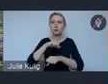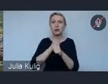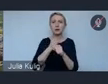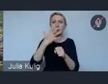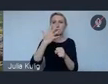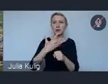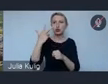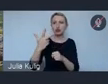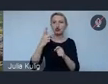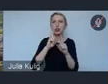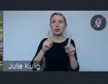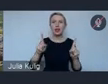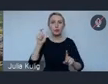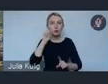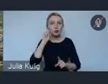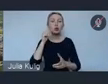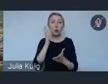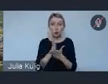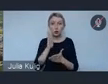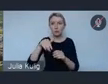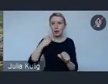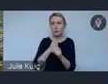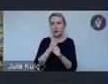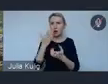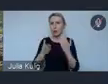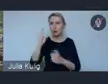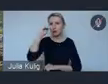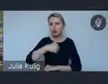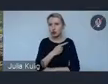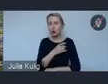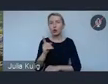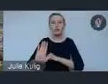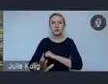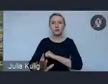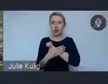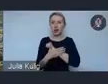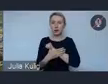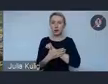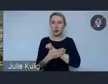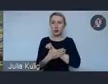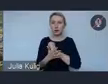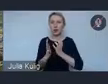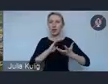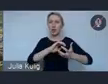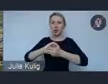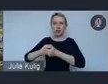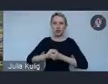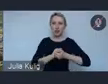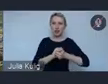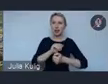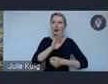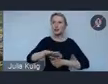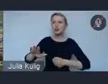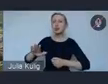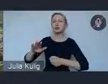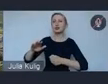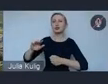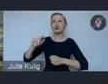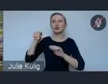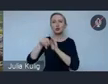Nauczycielki które już pracują w lubelskich szkołach i wspierają integrację uczniów cudzoziemskich budujemy